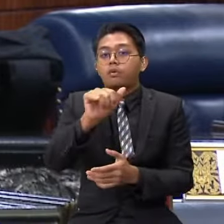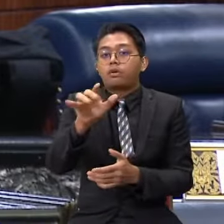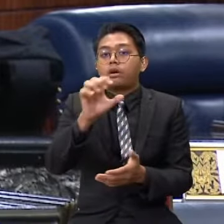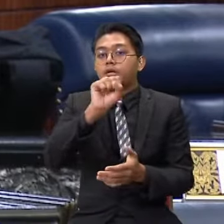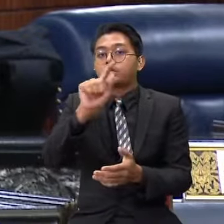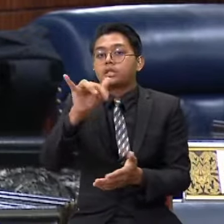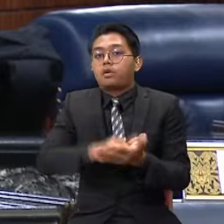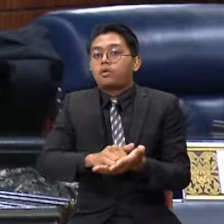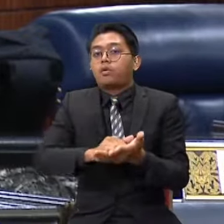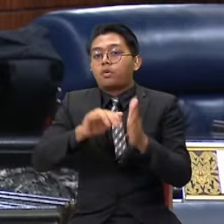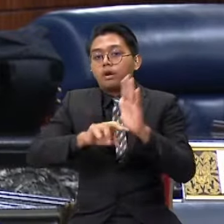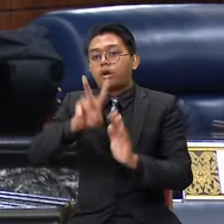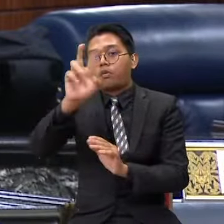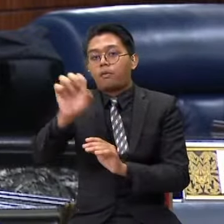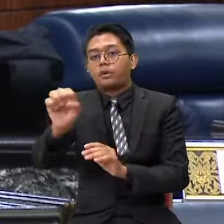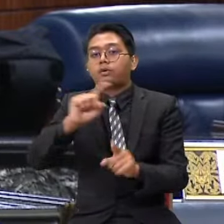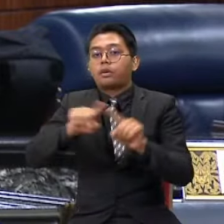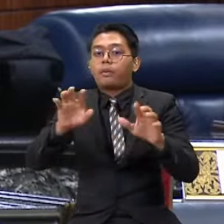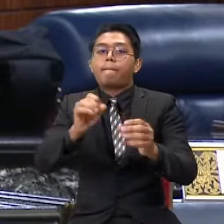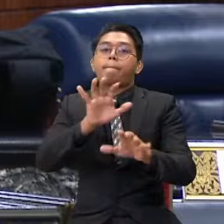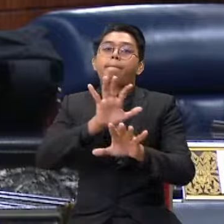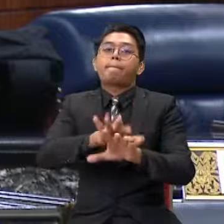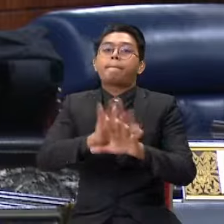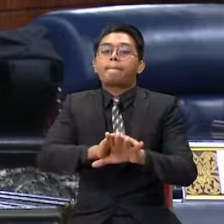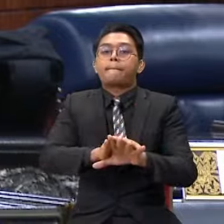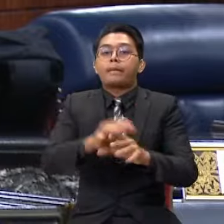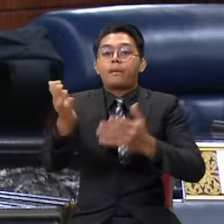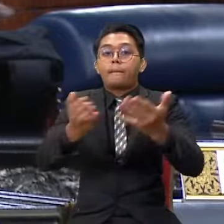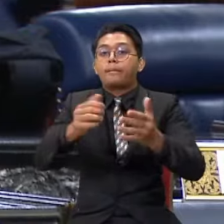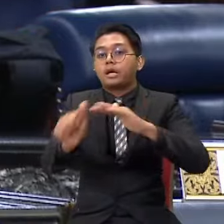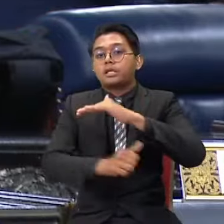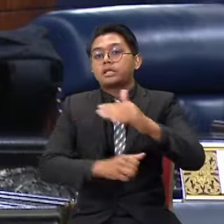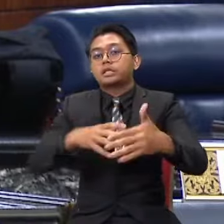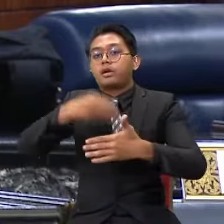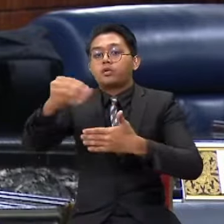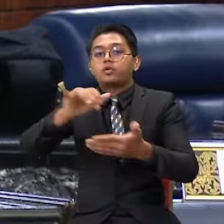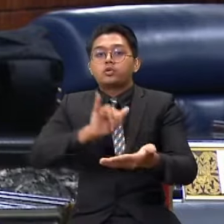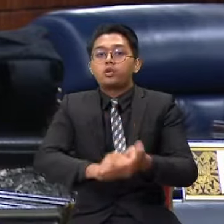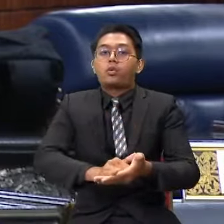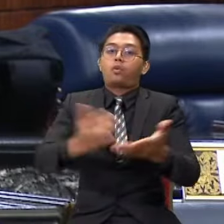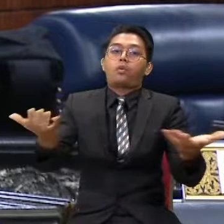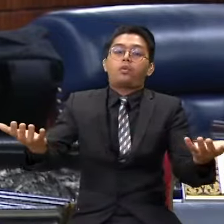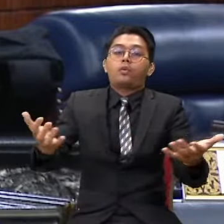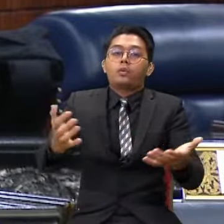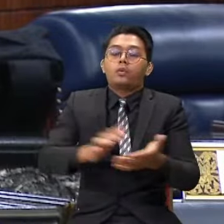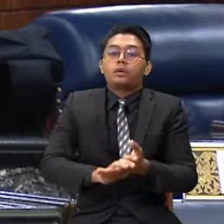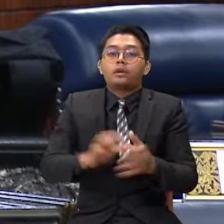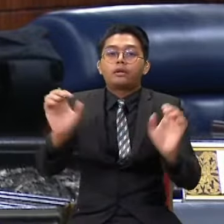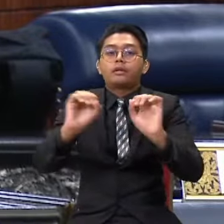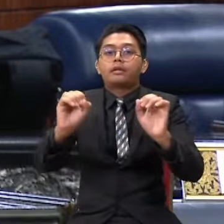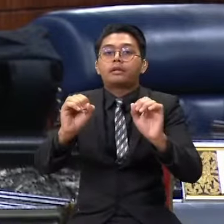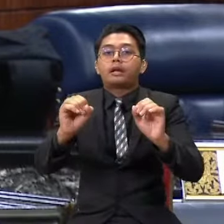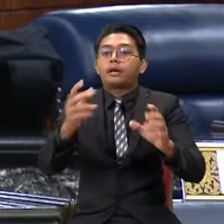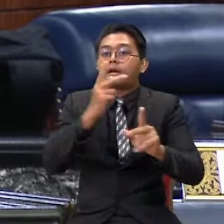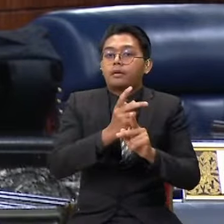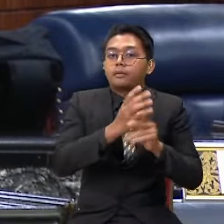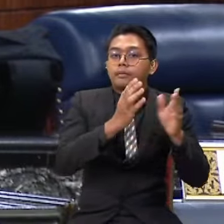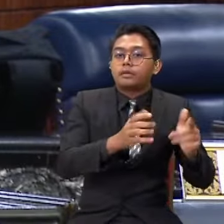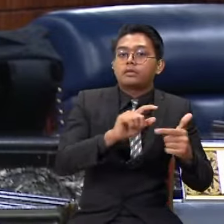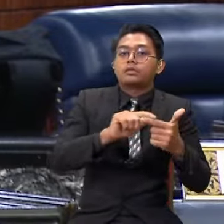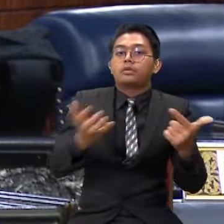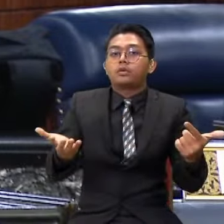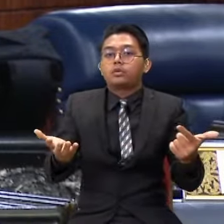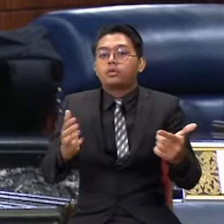tetapi banyak perkhidmatan asas dikecualikan yang pertama logistik tidak ada tidak dikecualikan pengangkutan